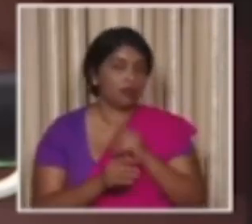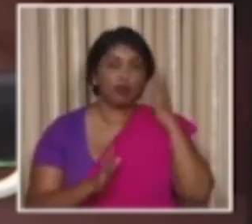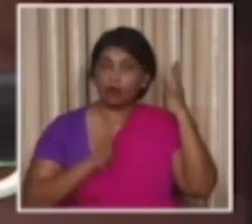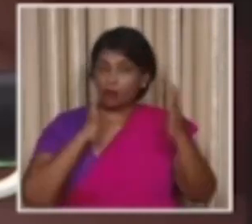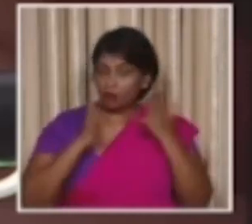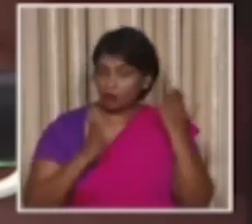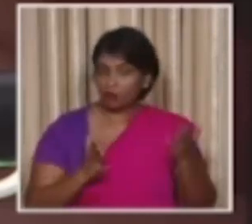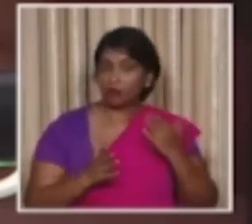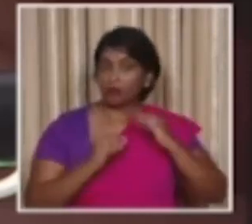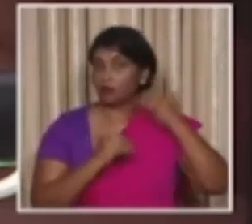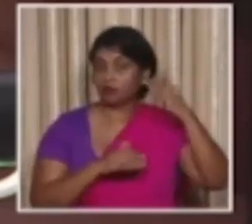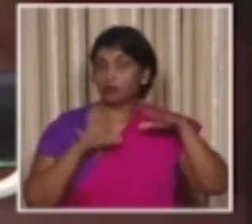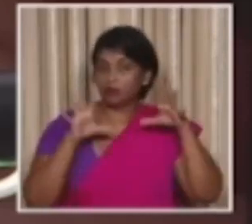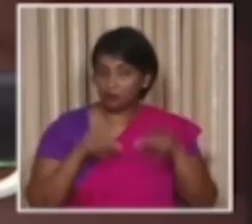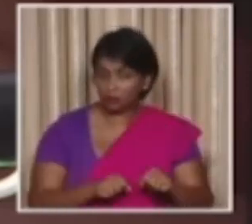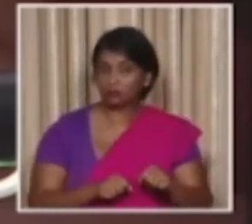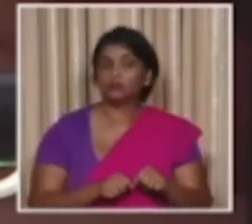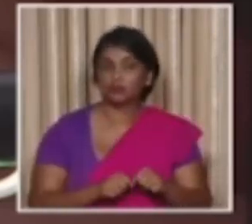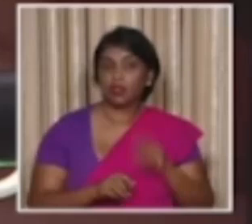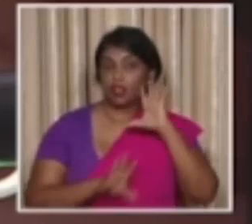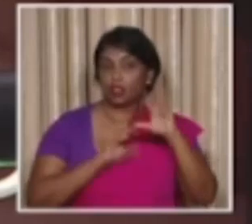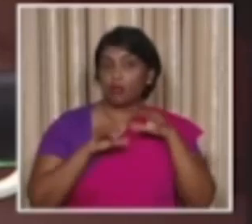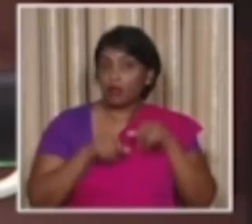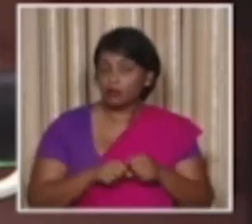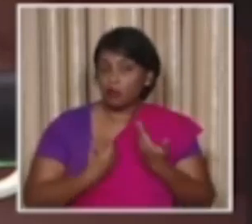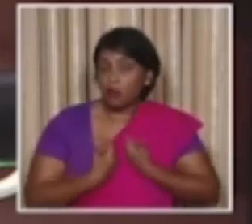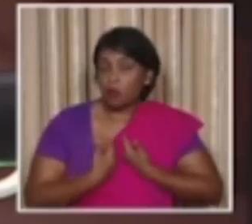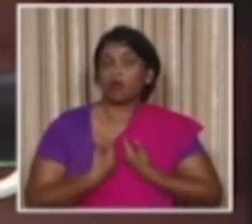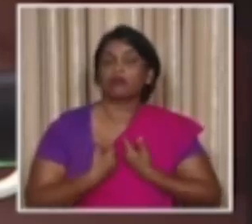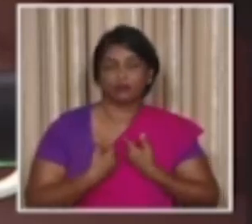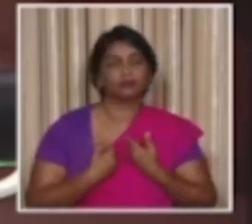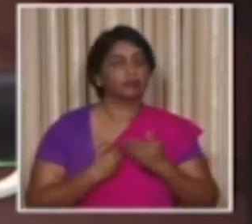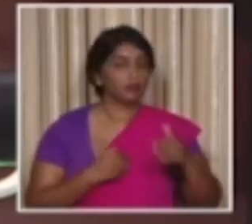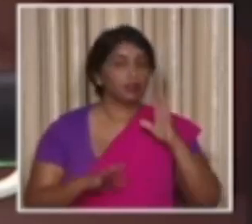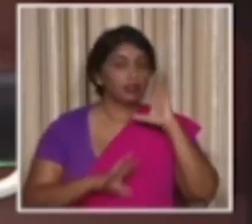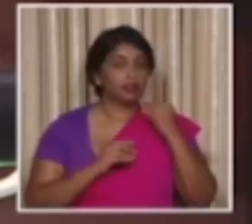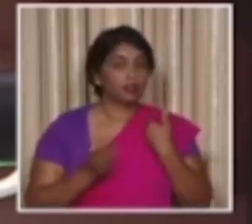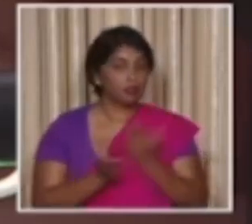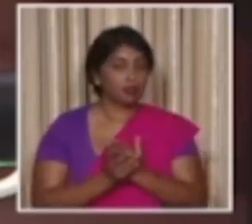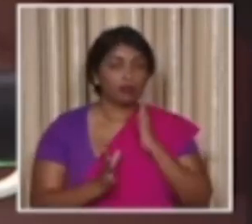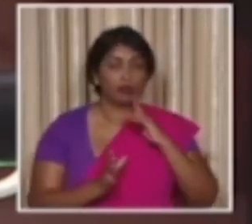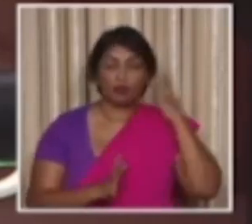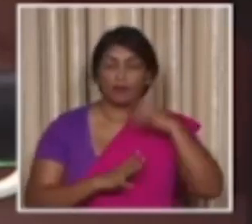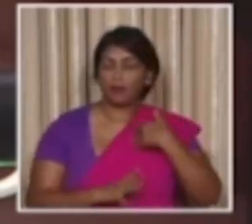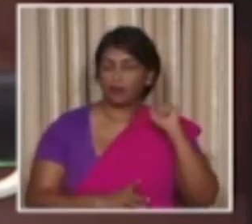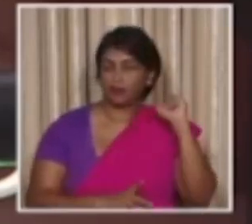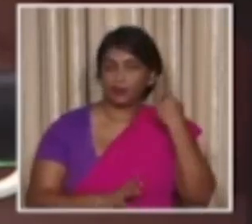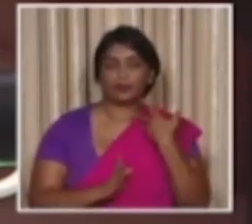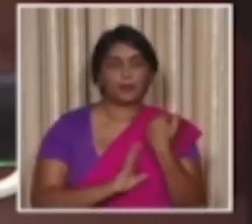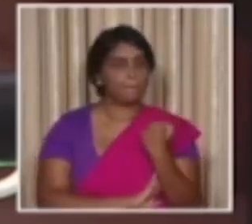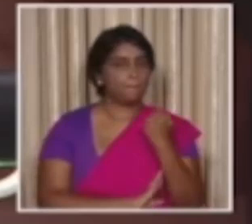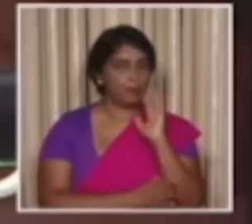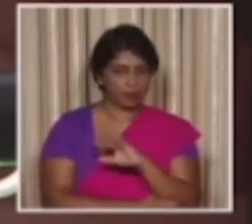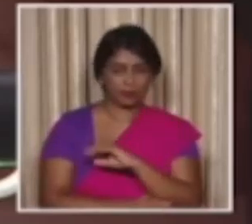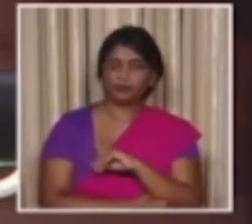ලෝකයේ අනාගත හිමිකාරීත්වය දරන්නේ දත්ත අයිති කෙනා කවුද කියන සාධකයේ මත. දත්ත කියන අද ලෝකයේ ප්‍රබලතම අවියක් හැටියට කටයුතු